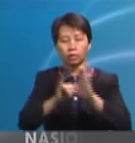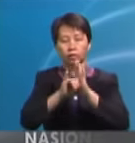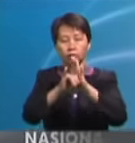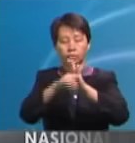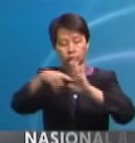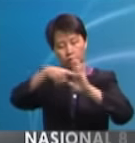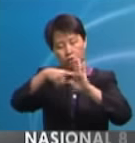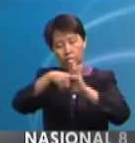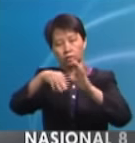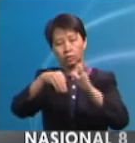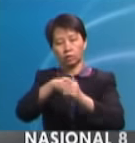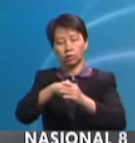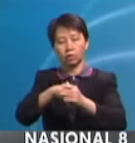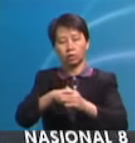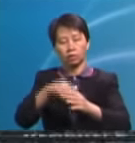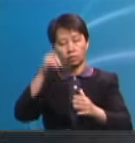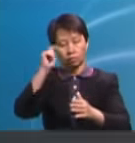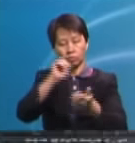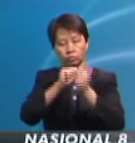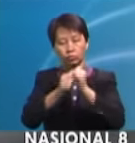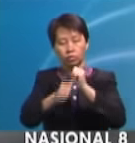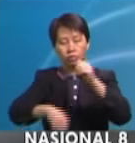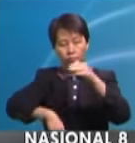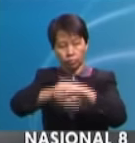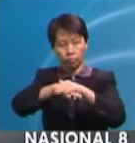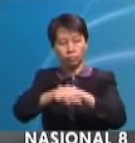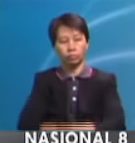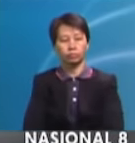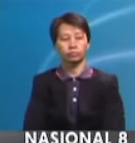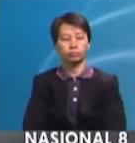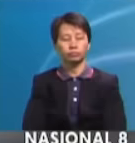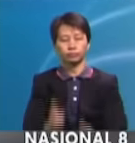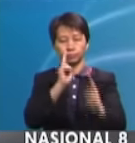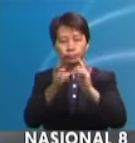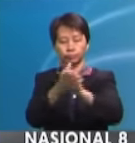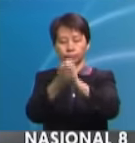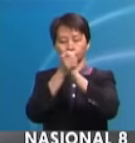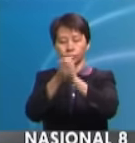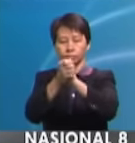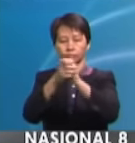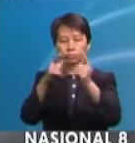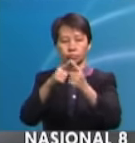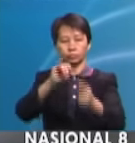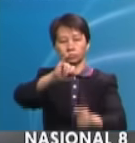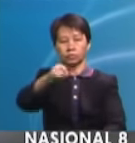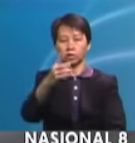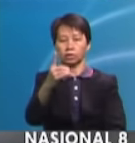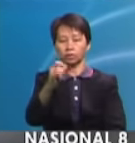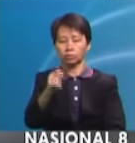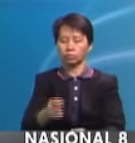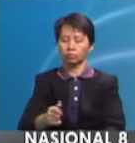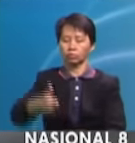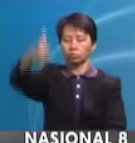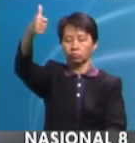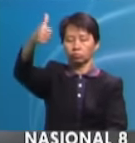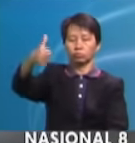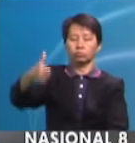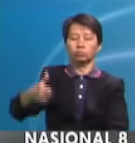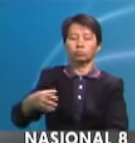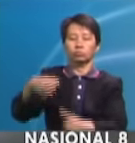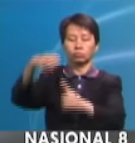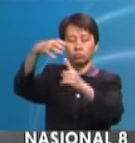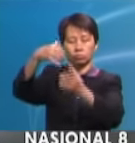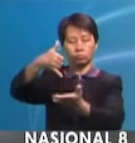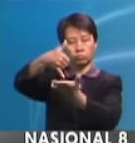negatif terhadap pbnp malah sukan bola sepak khususnya ucapan tahniah turut diberikan kepada jdt yang muncul juara Piala Sultan Haji Ahmad Shah